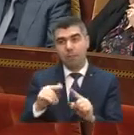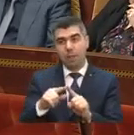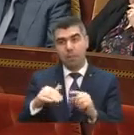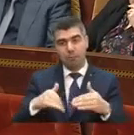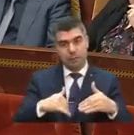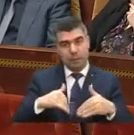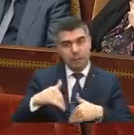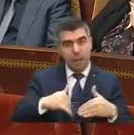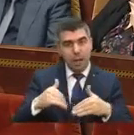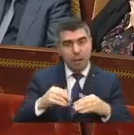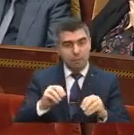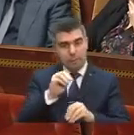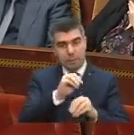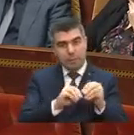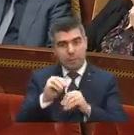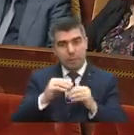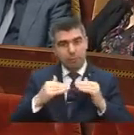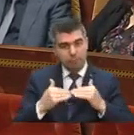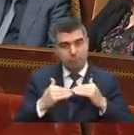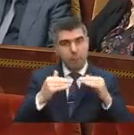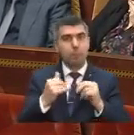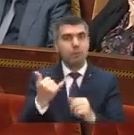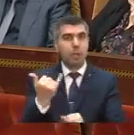الاقتصادية والتنمية الجهوية.